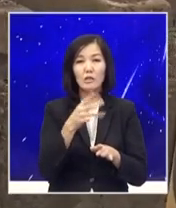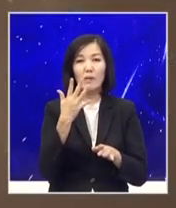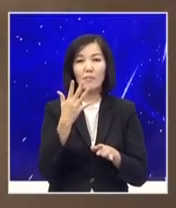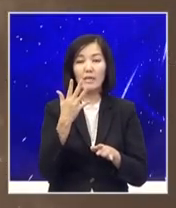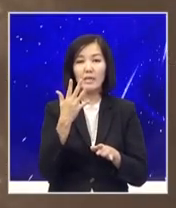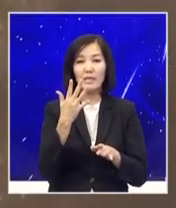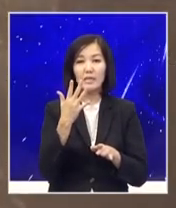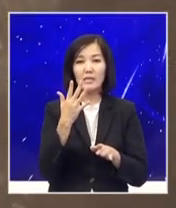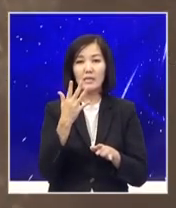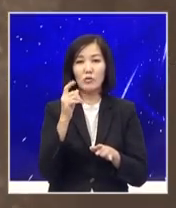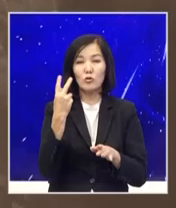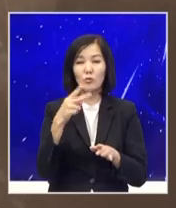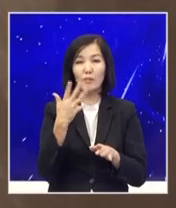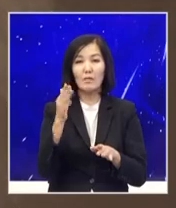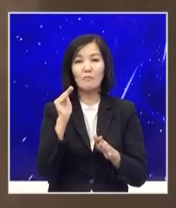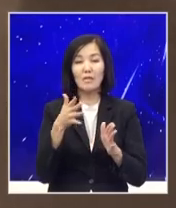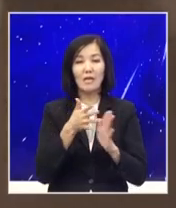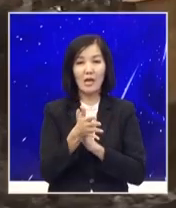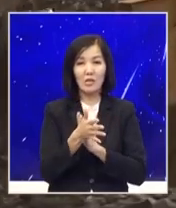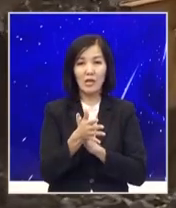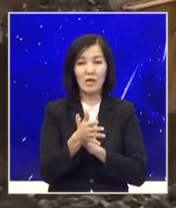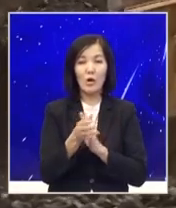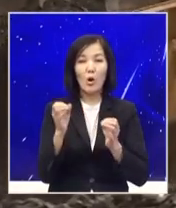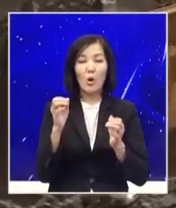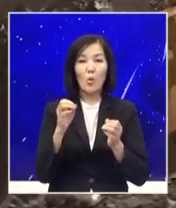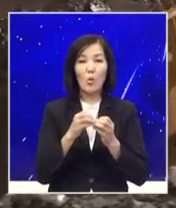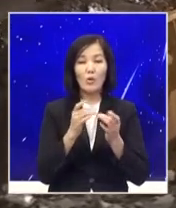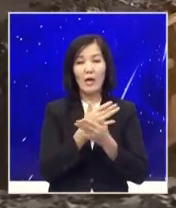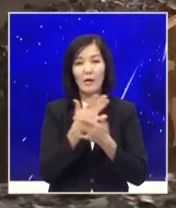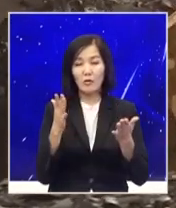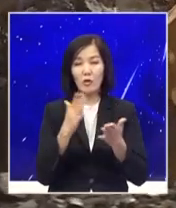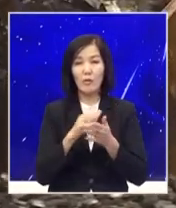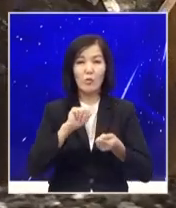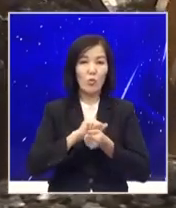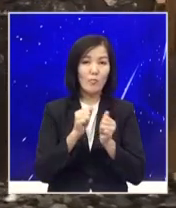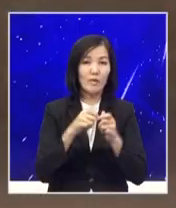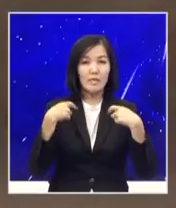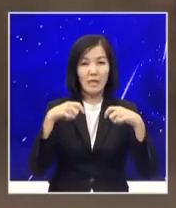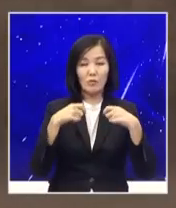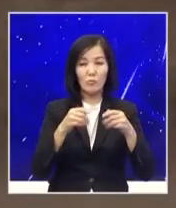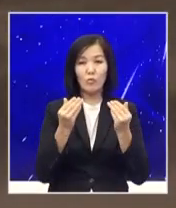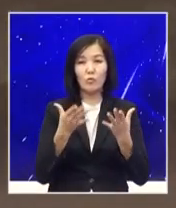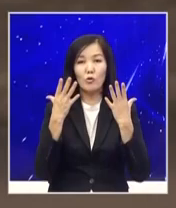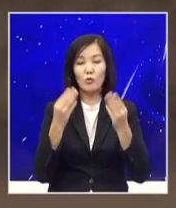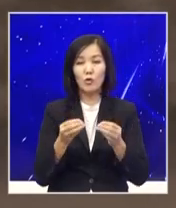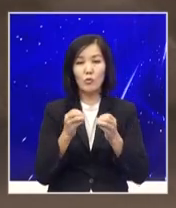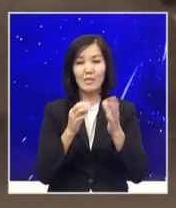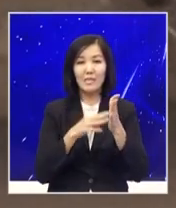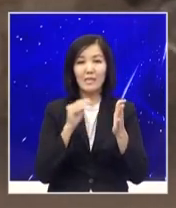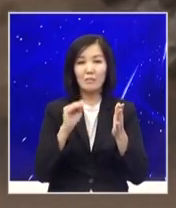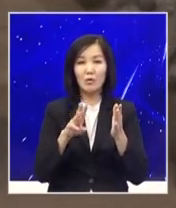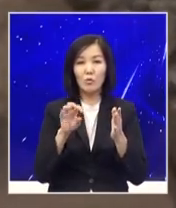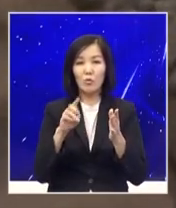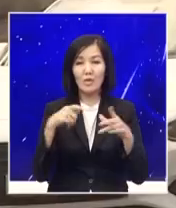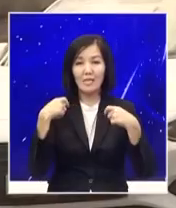жағатын. Талдықорғанның өзінде қатты отынның 10 шақты тұйығы бар. Көмір сатушылардың айтуынша бүгінге дейін 18 мың тонна